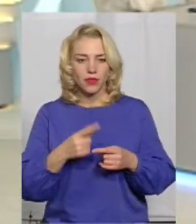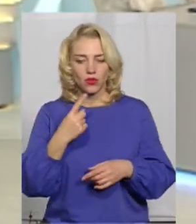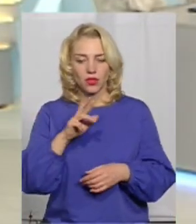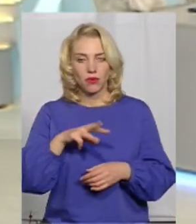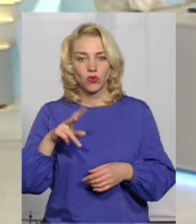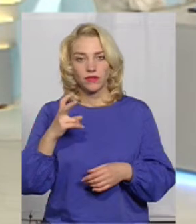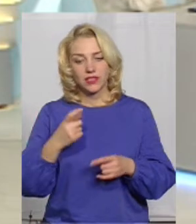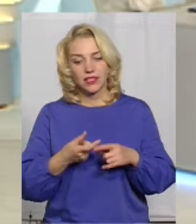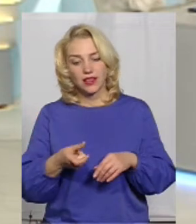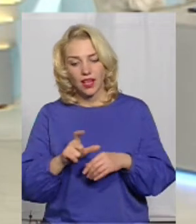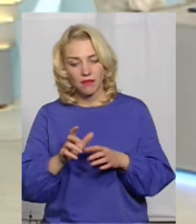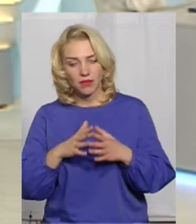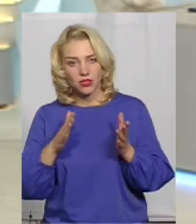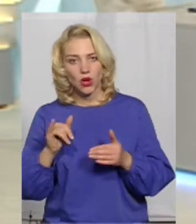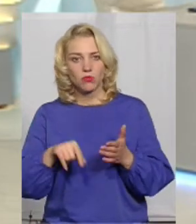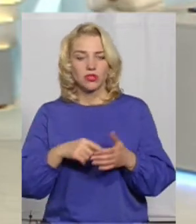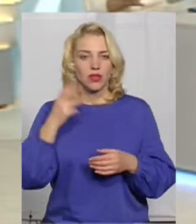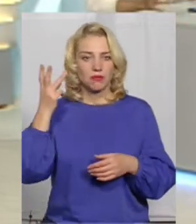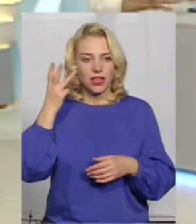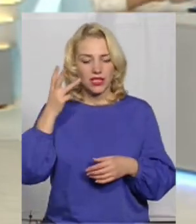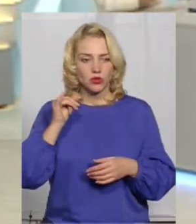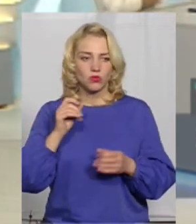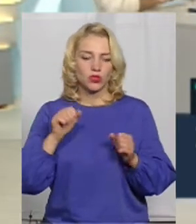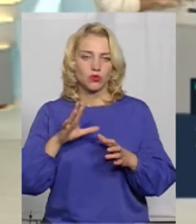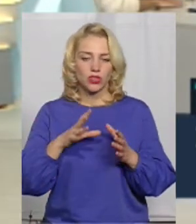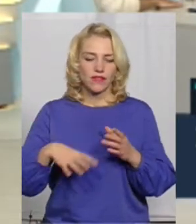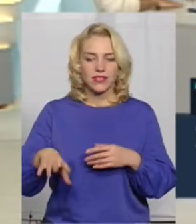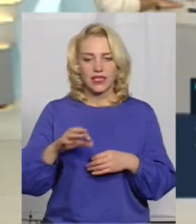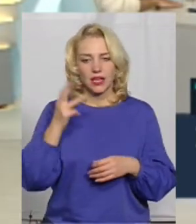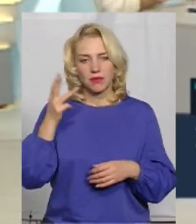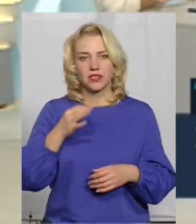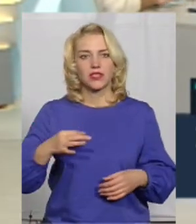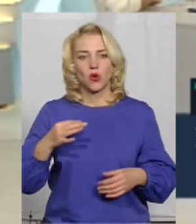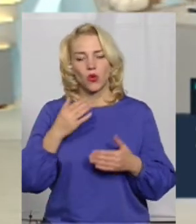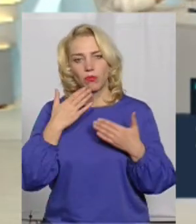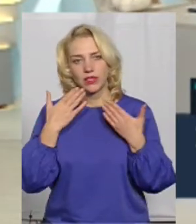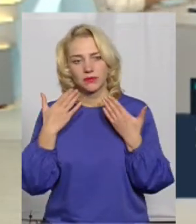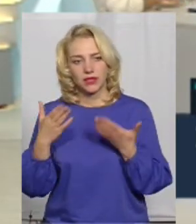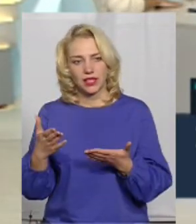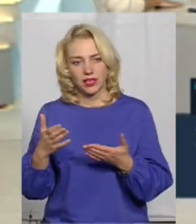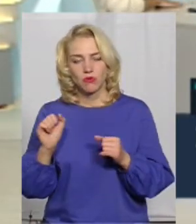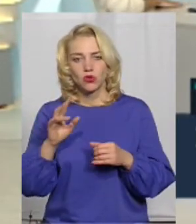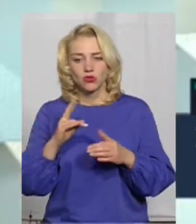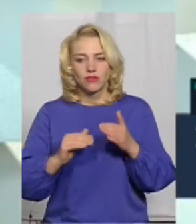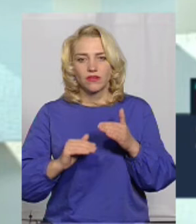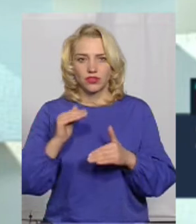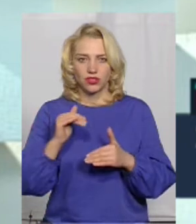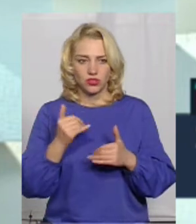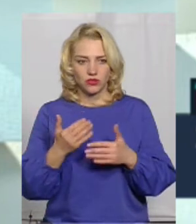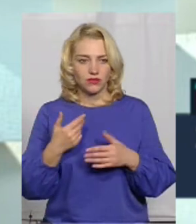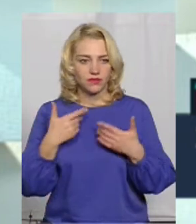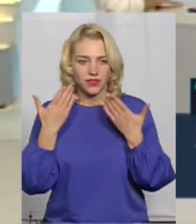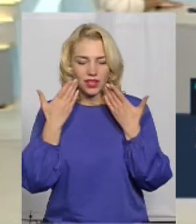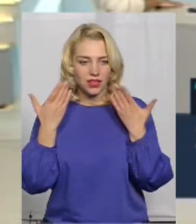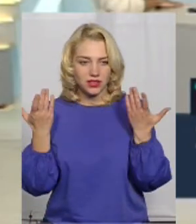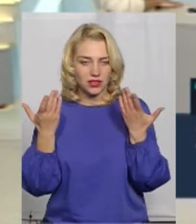це найбільше у Хмельницькому, чи, можливо, навіть у всьому нашому краї, Хмельницькій області? Ви не знаєте, більше за вас підписників? В Хмельницькому краї, я не